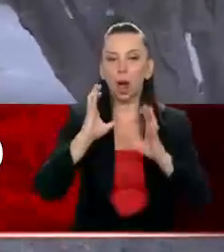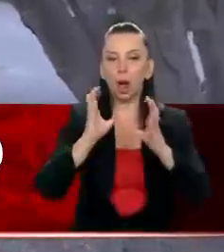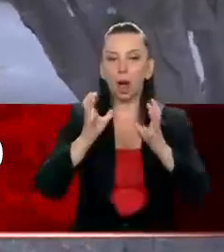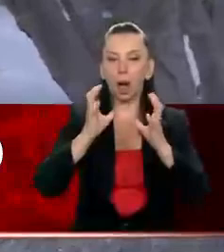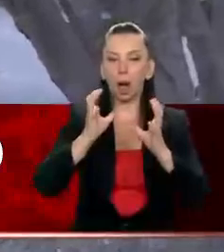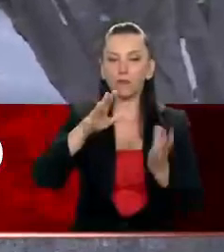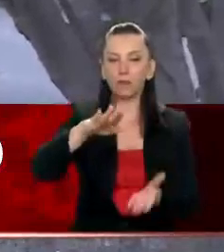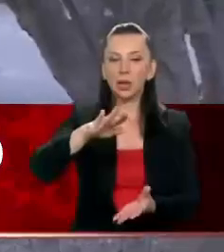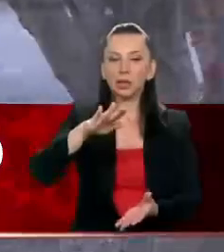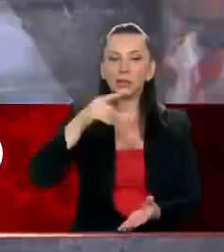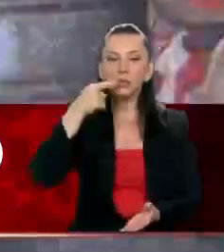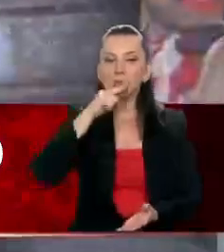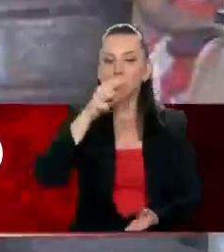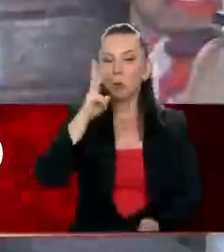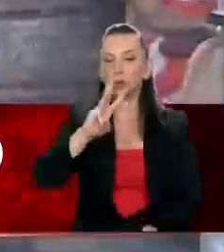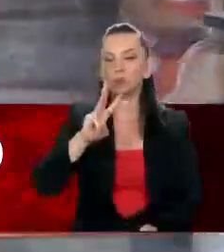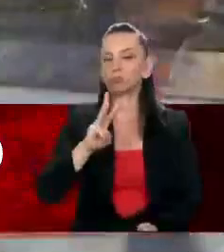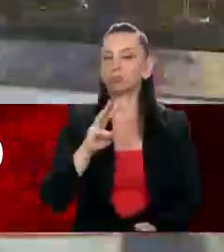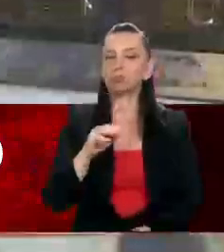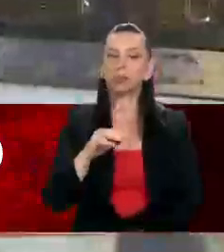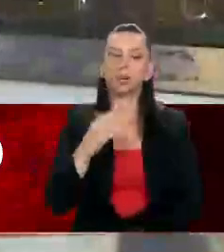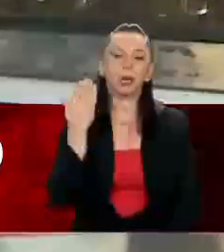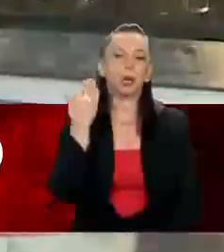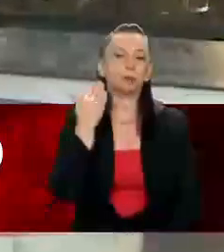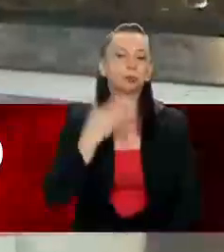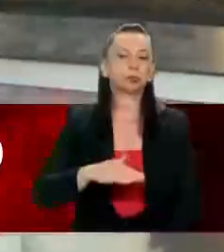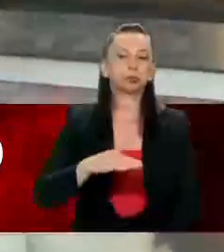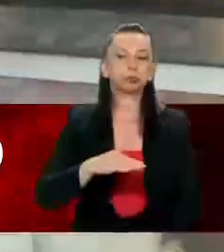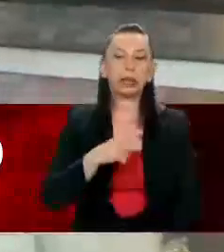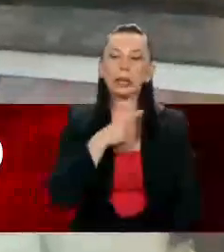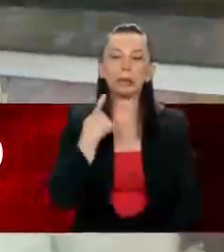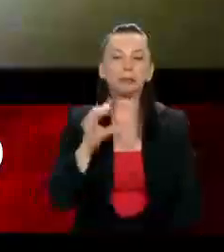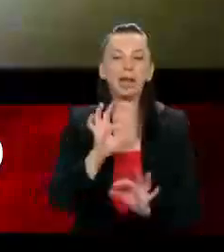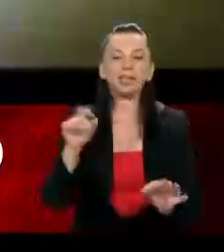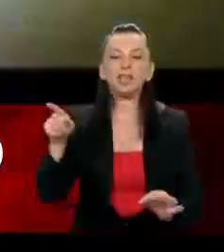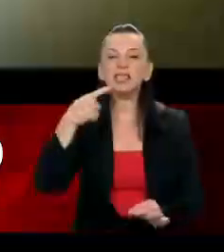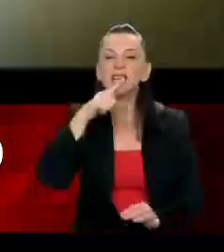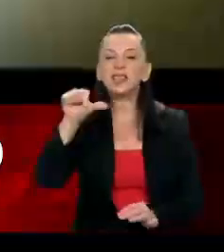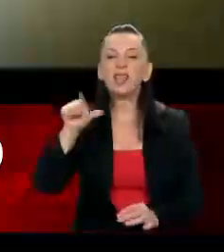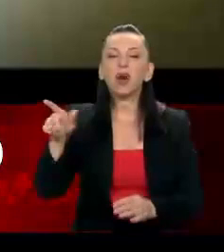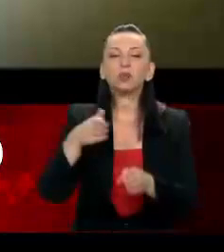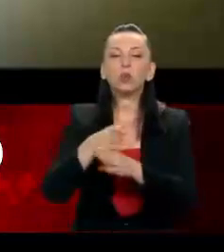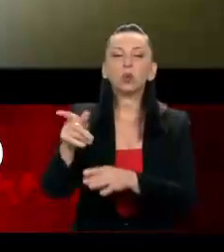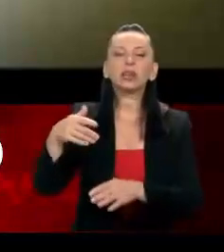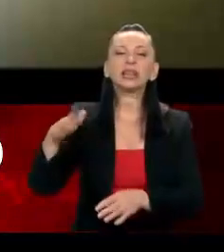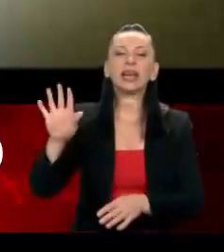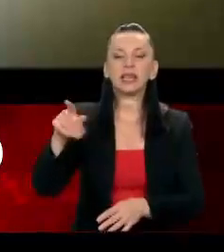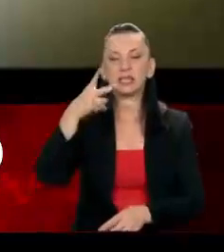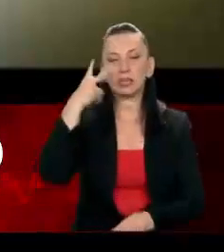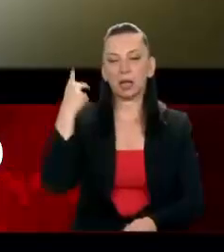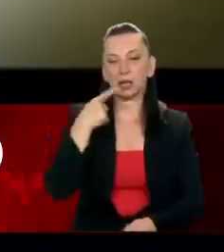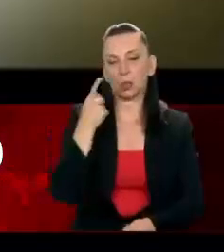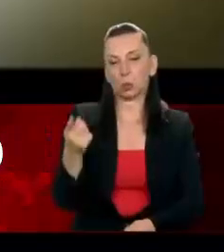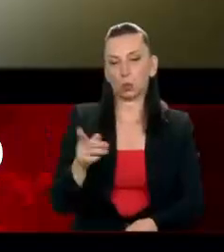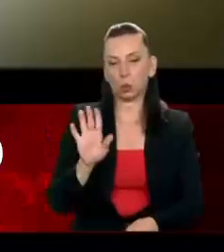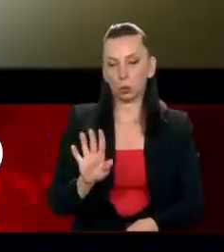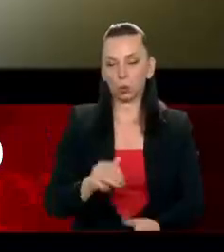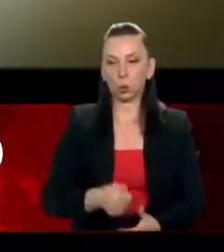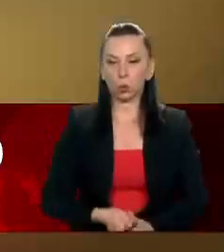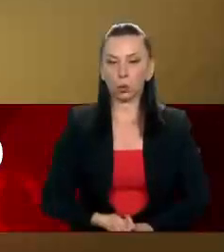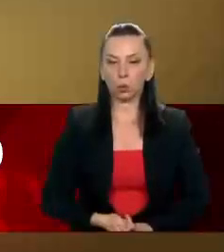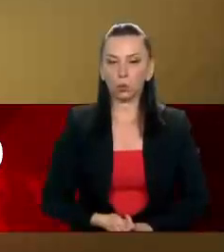Natural zeytinyağı 300 lira. İmkanı yok. Onlar kesinlikle zeytinyağı değil. En kaliteli zeytinyağları değil tabii ki. Yani öyle bir